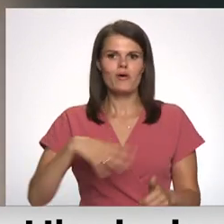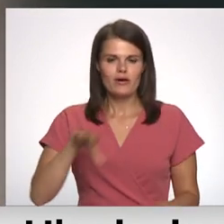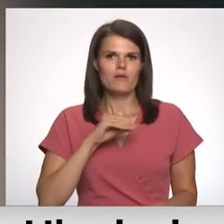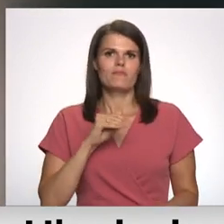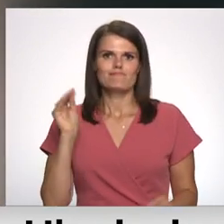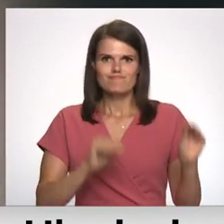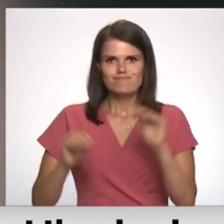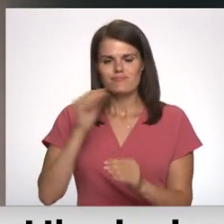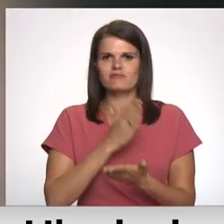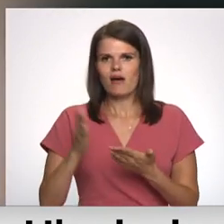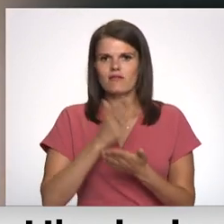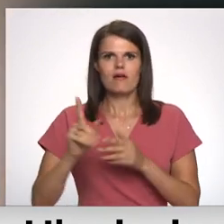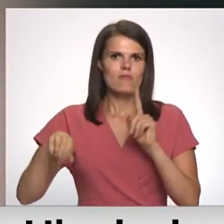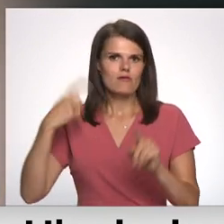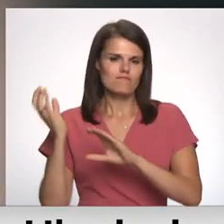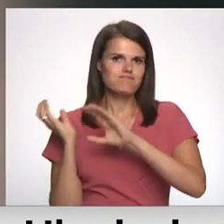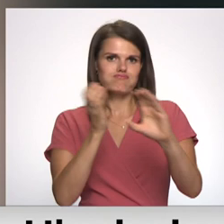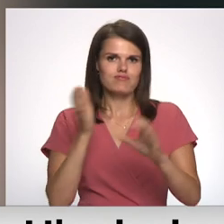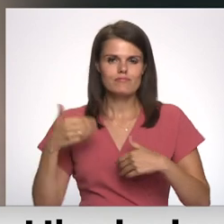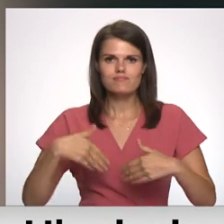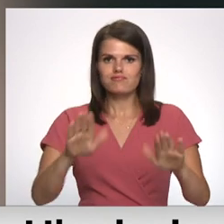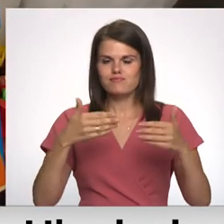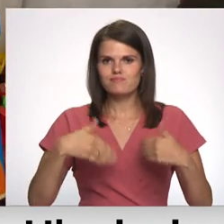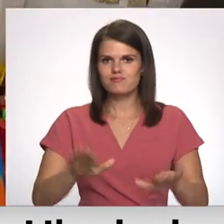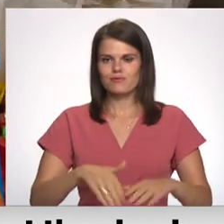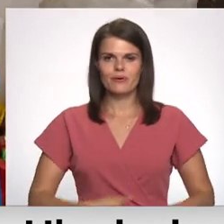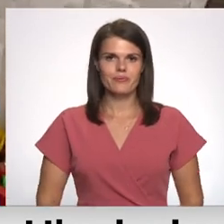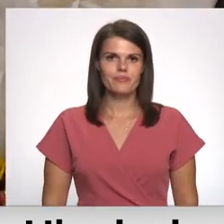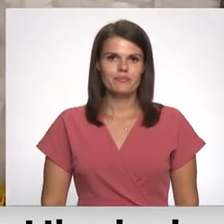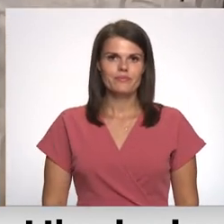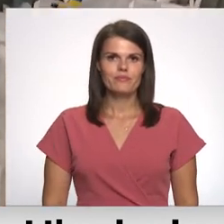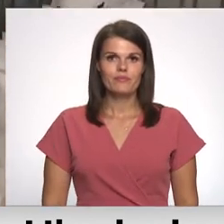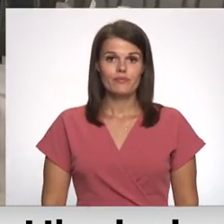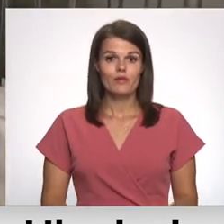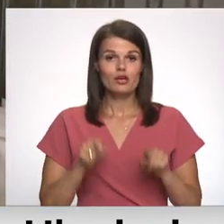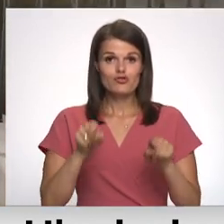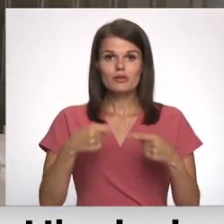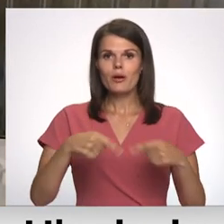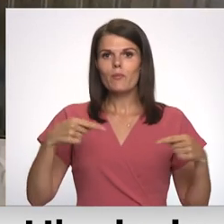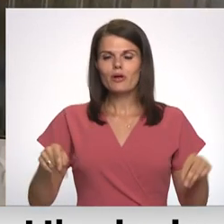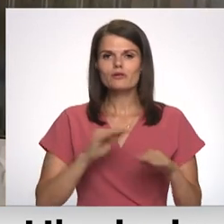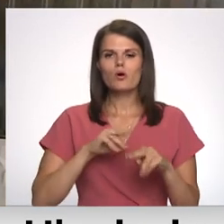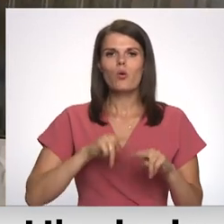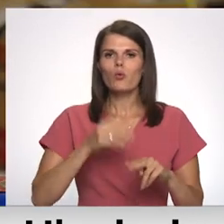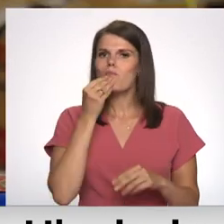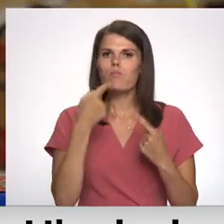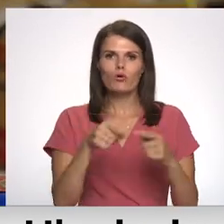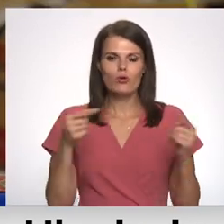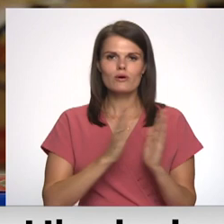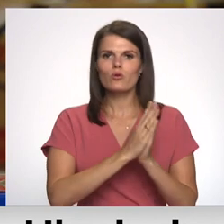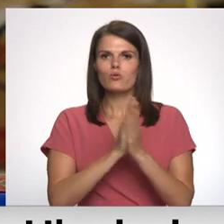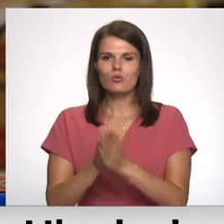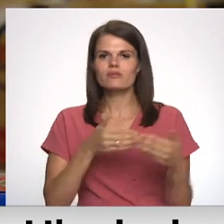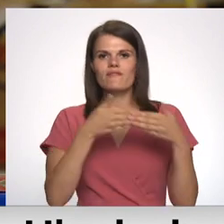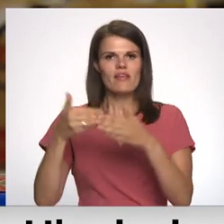un kārtosim nākamajam transportam visu šīs lietas. Šīs preces un produktus iedzīvotāji aicināti nest